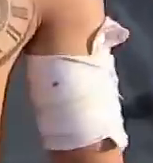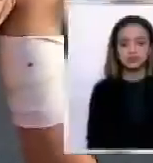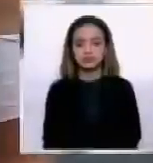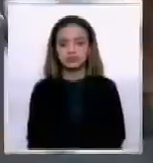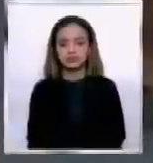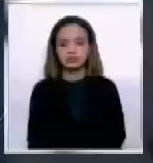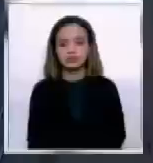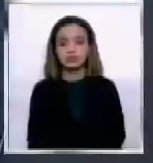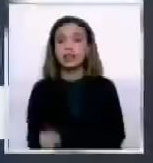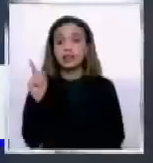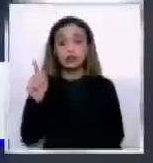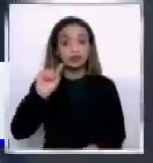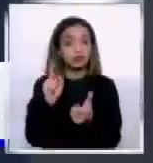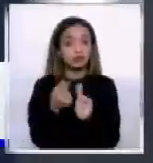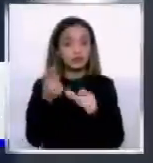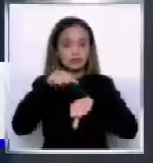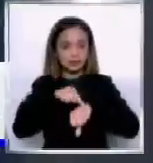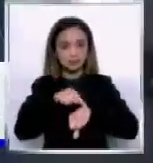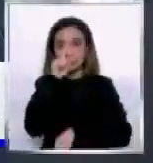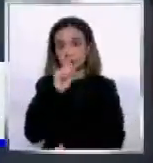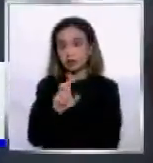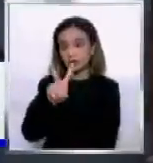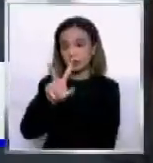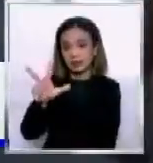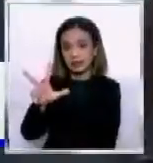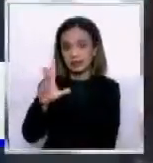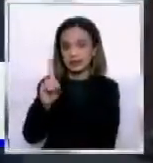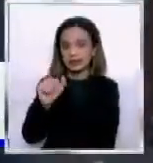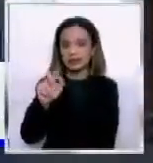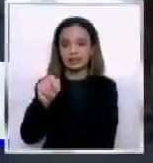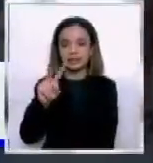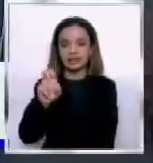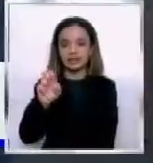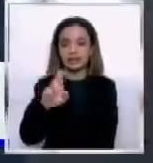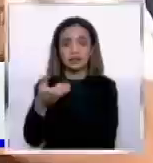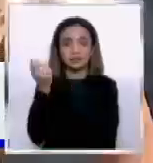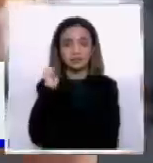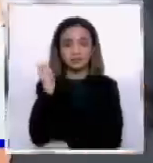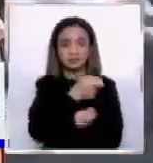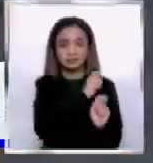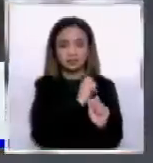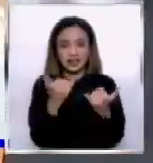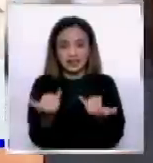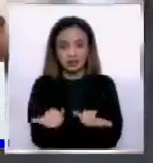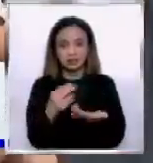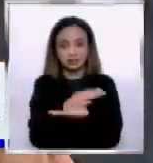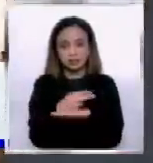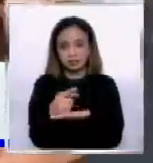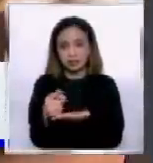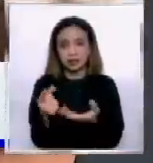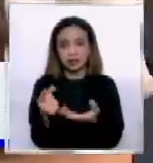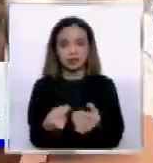Ito ang unang beses ng 23 anyos na si Danver na magpenitensya ngayong Semana Santa. Maglalakad siya ng